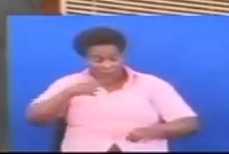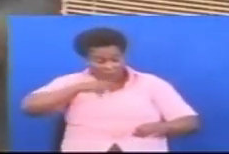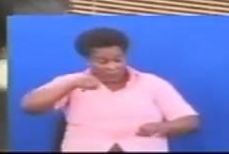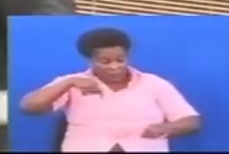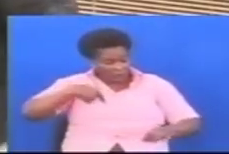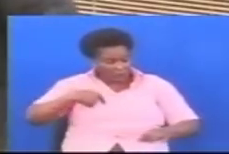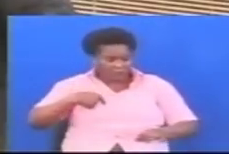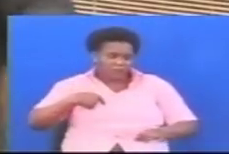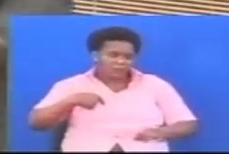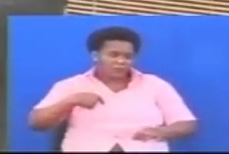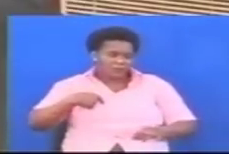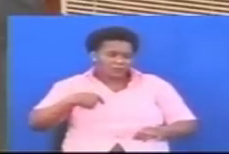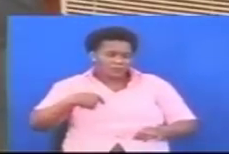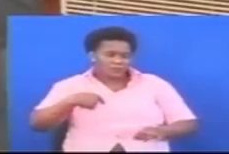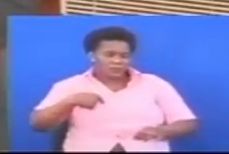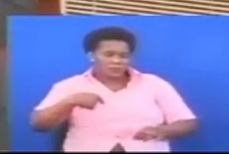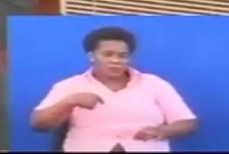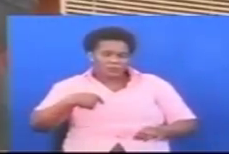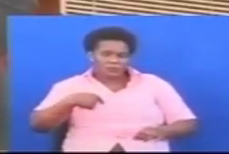inawataka